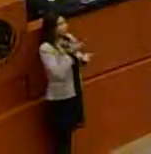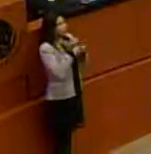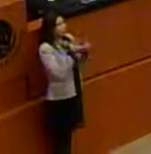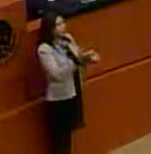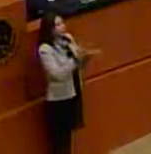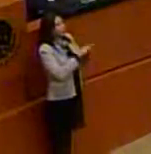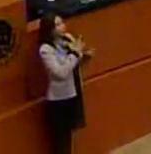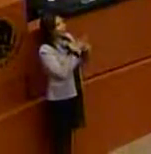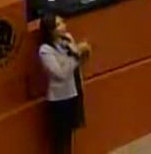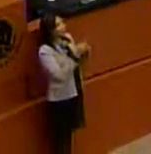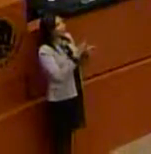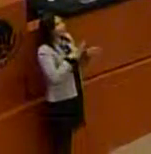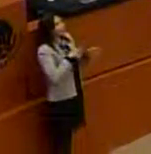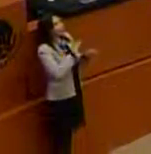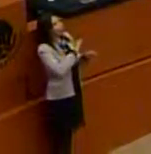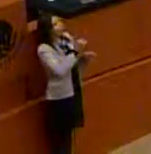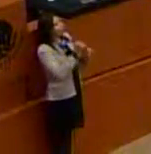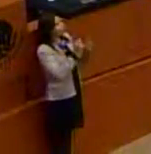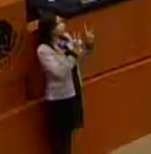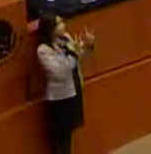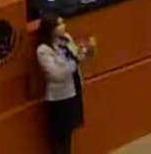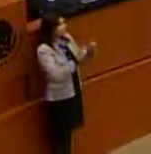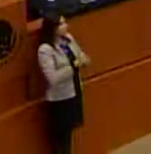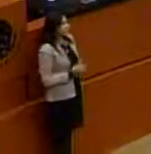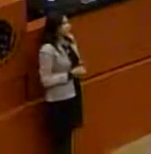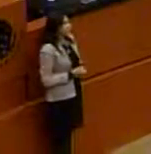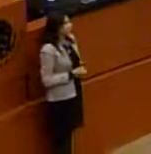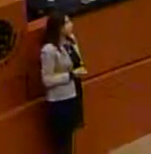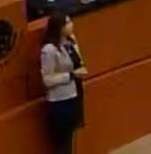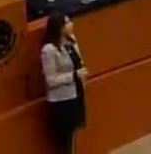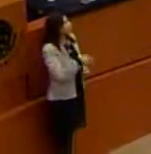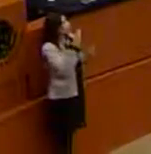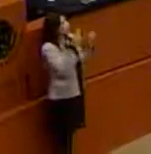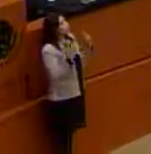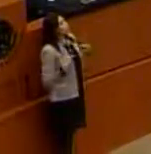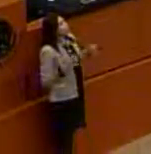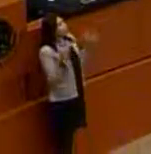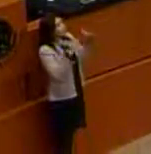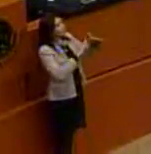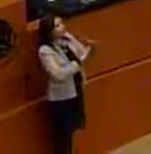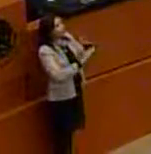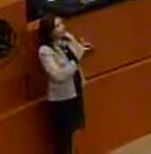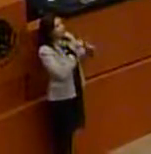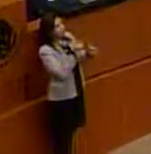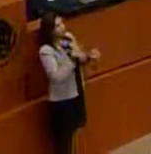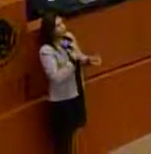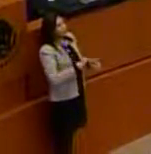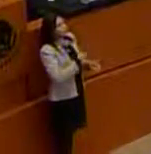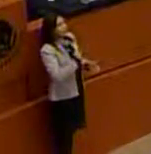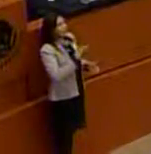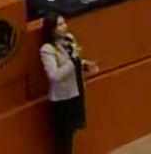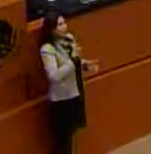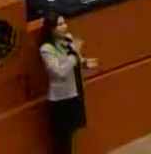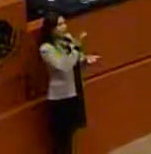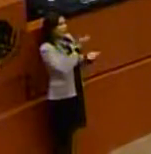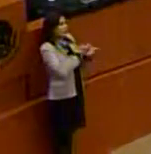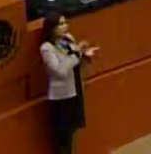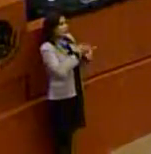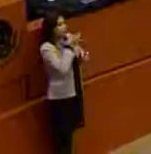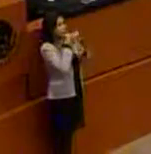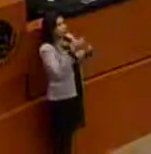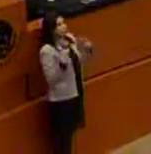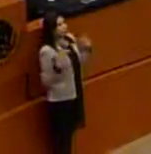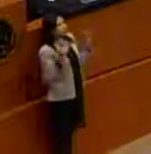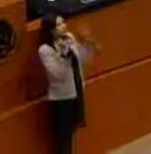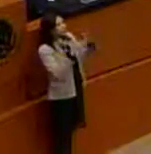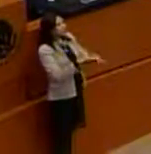mise en pratique du RBI en Suisse est le risque d'un appel d'air migratoire. En fait, la Suisse a déjà une économie très attractive et attire de nombreux